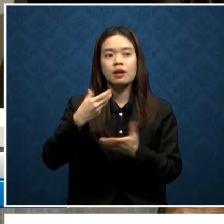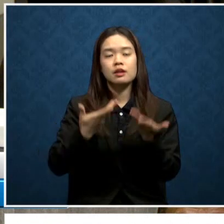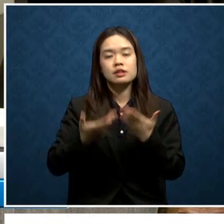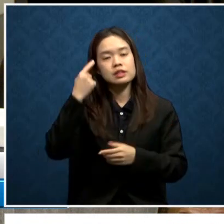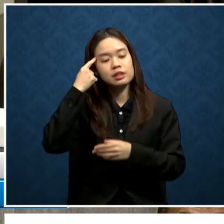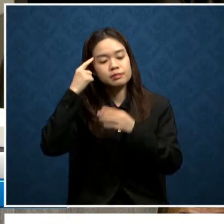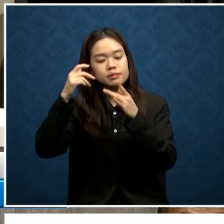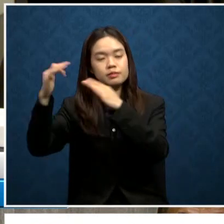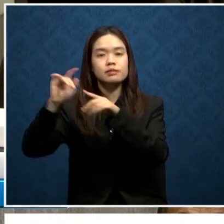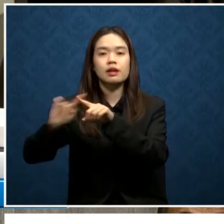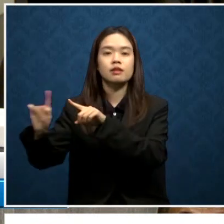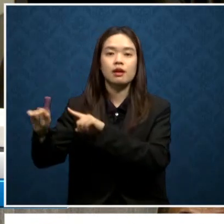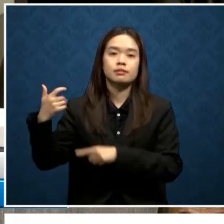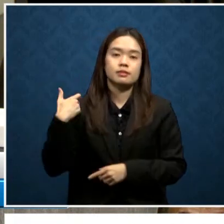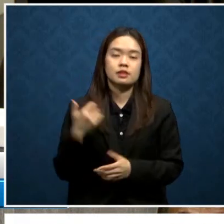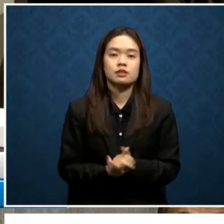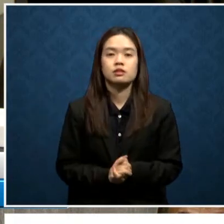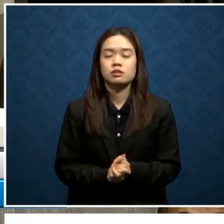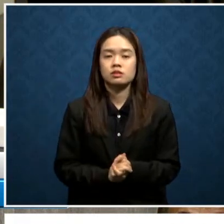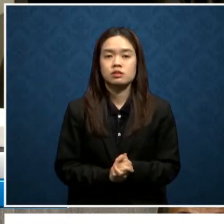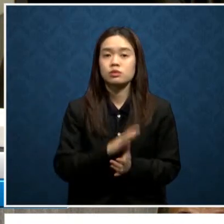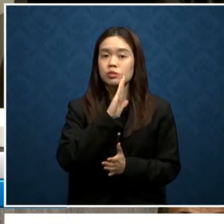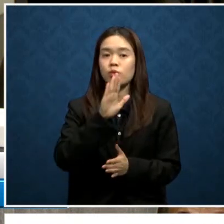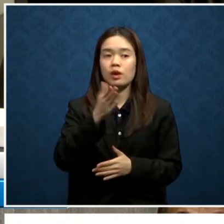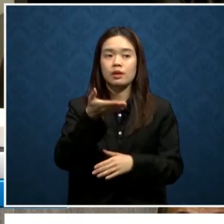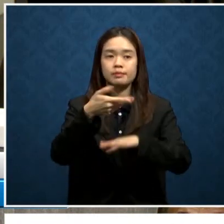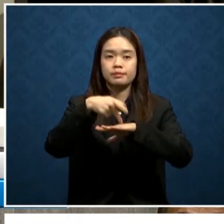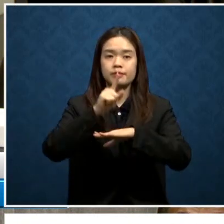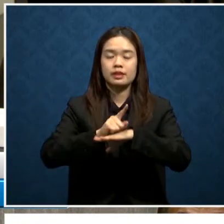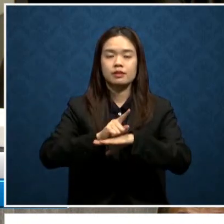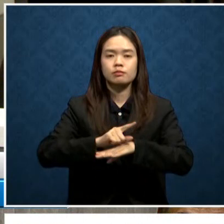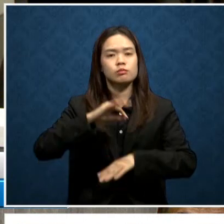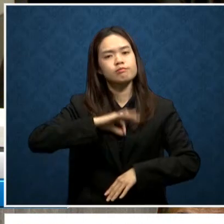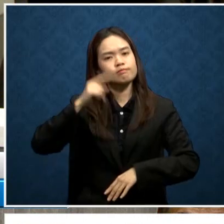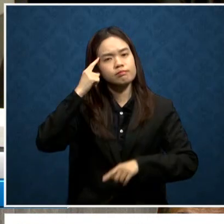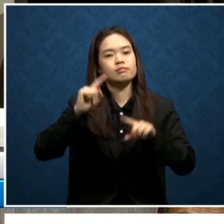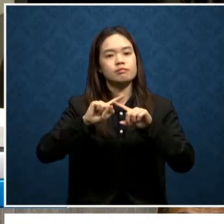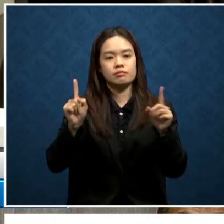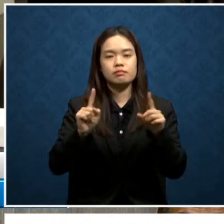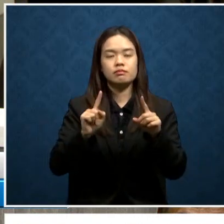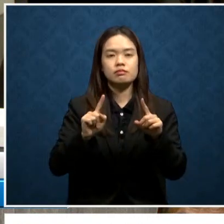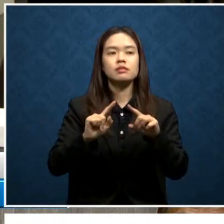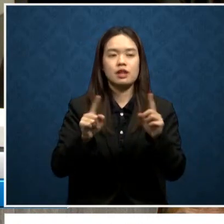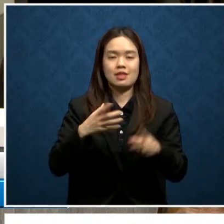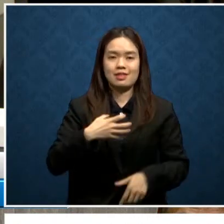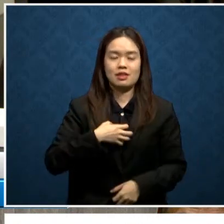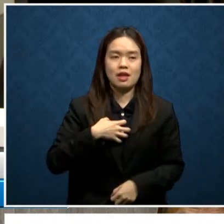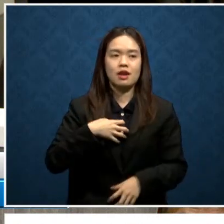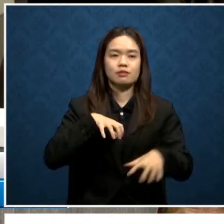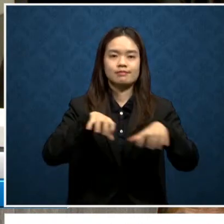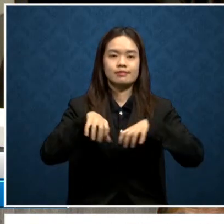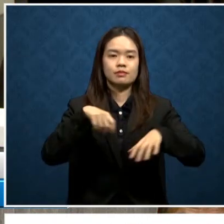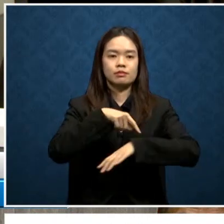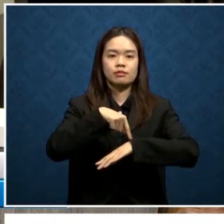ก็ดีถึงแม้ว่าท่านจะไม่เห็นด้วยแต่ขอให้ท่านเนี่ยรอมชอมนะคะจัดสรรไกล่เก